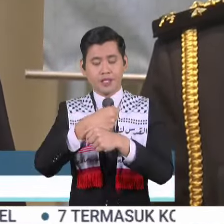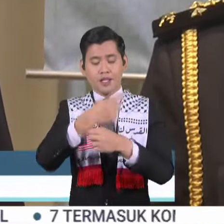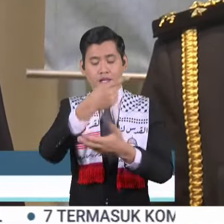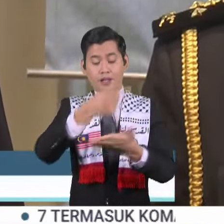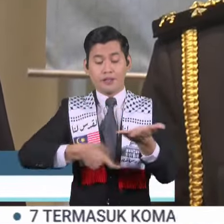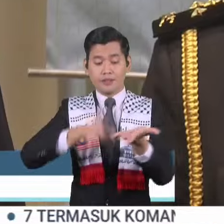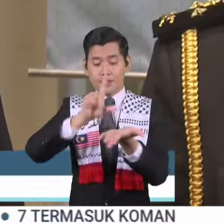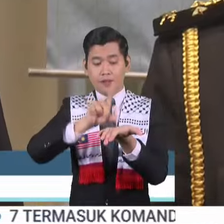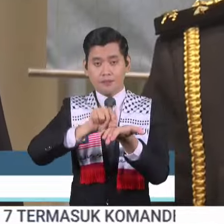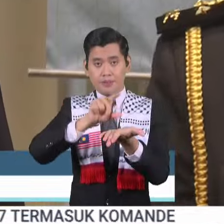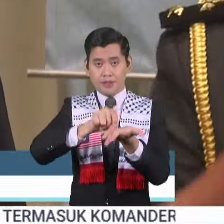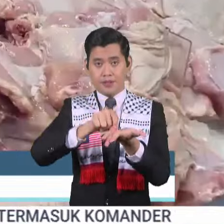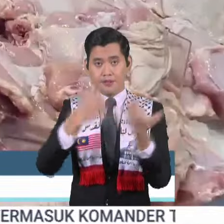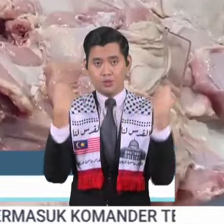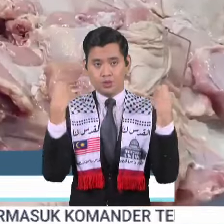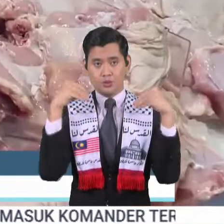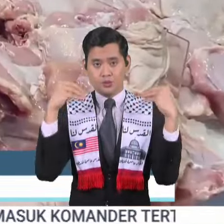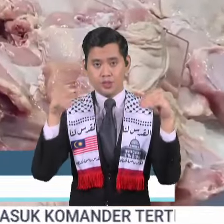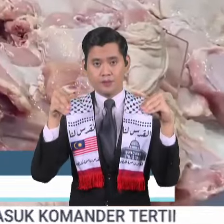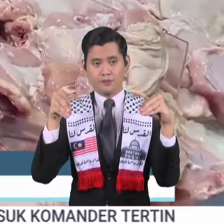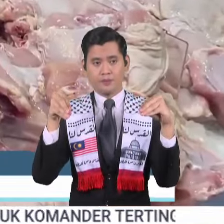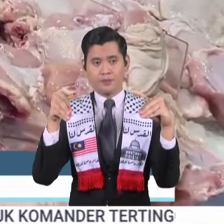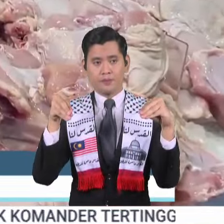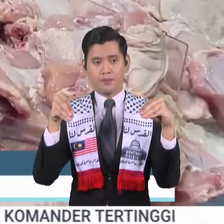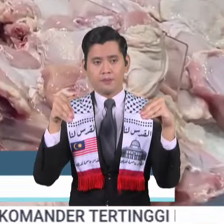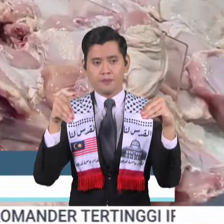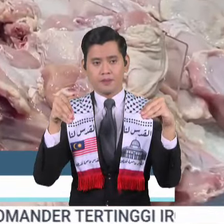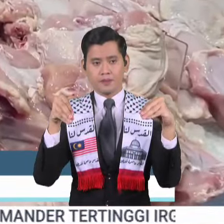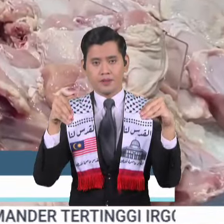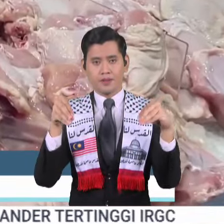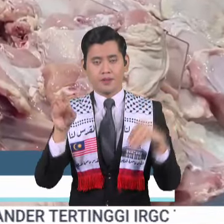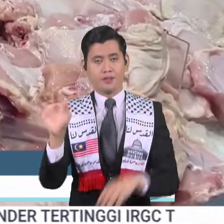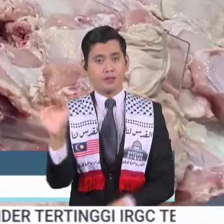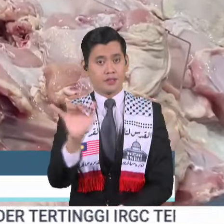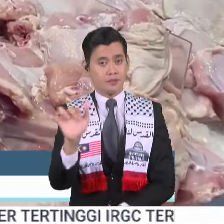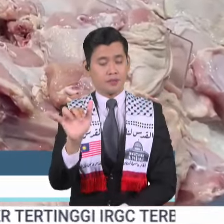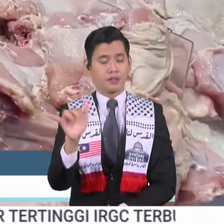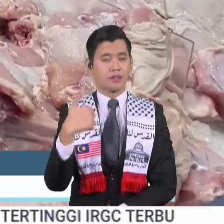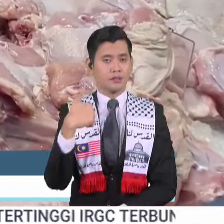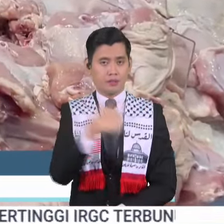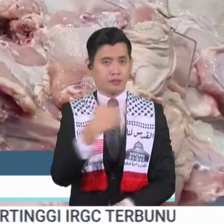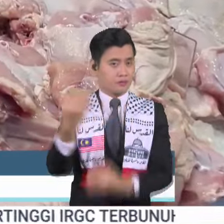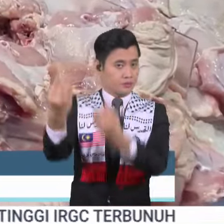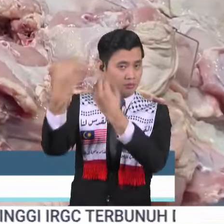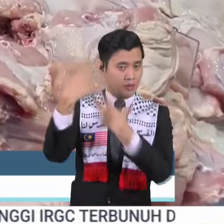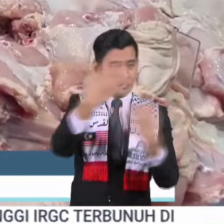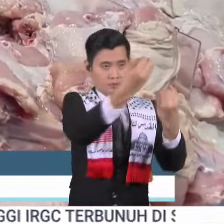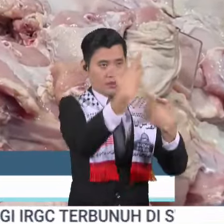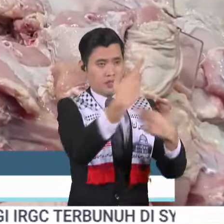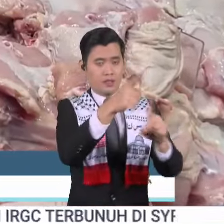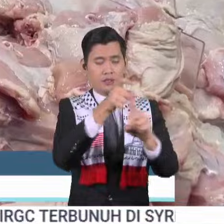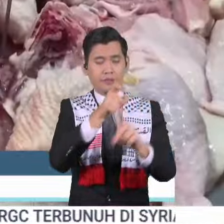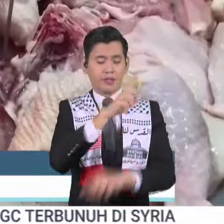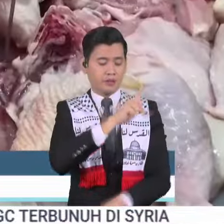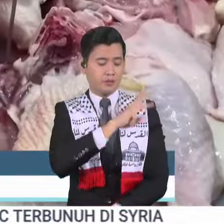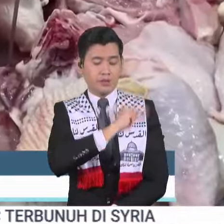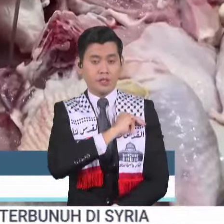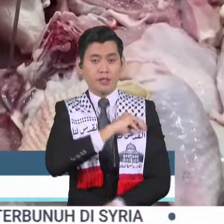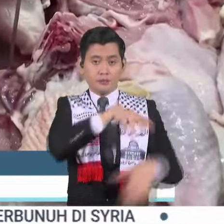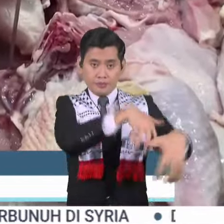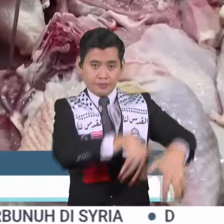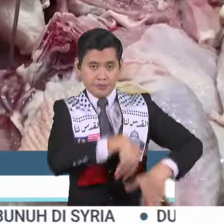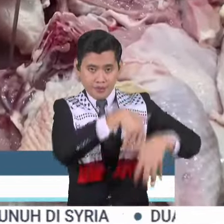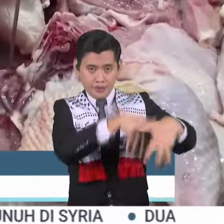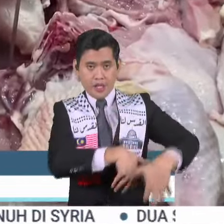harga ayam di pasaran dan begitu juga assurance yang kita terima daripada Kementerian Pertanian dari